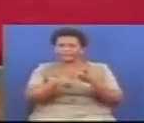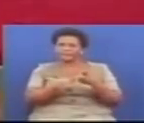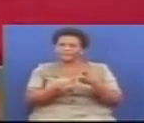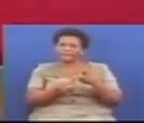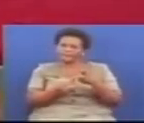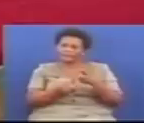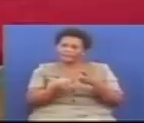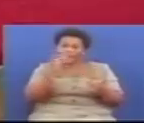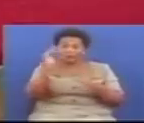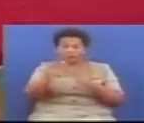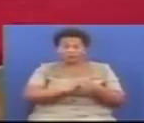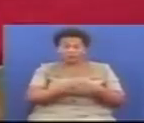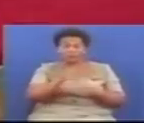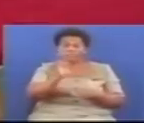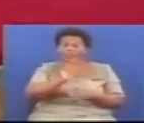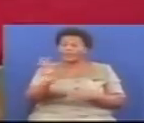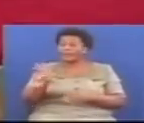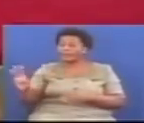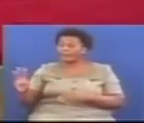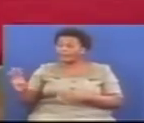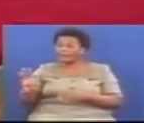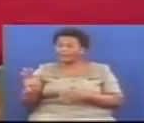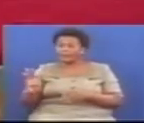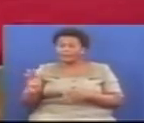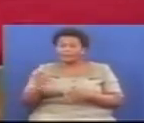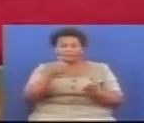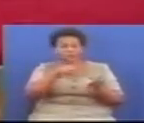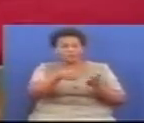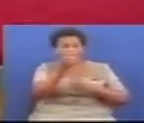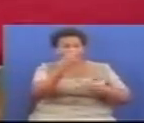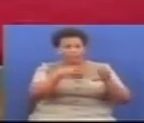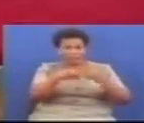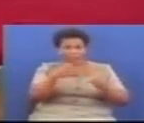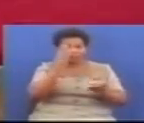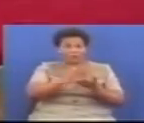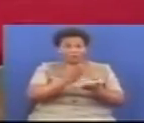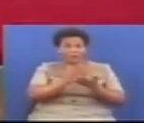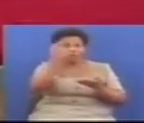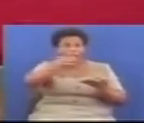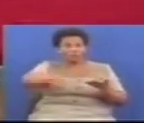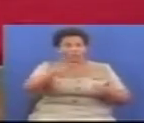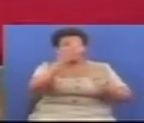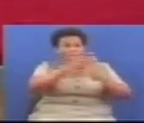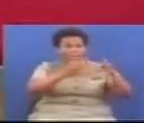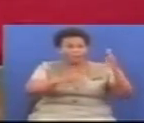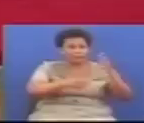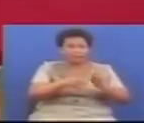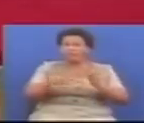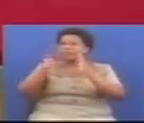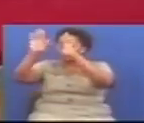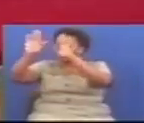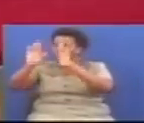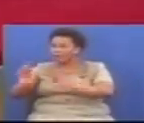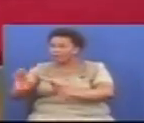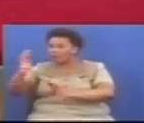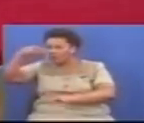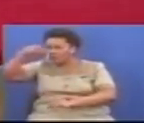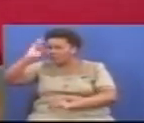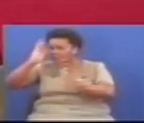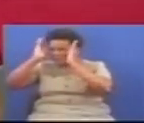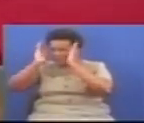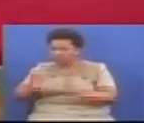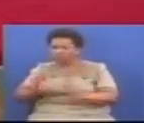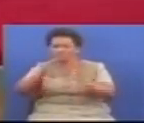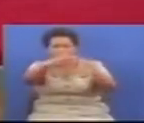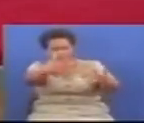mitaa. Baada ya kodi hii kuchukuliwa, kodi ya majengo pamoja na mabango pamoja na kodi zingine, hii fedha inachukuliwa